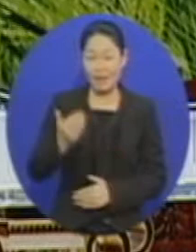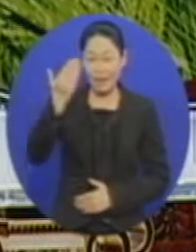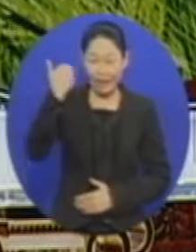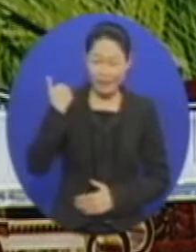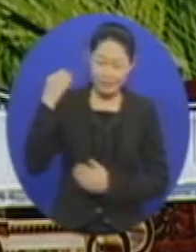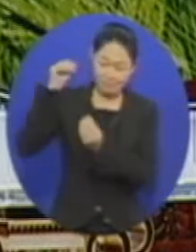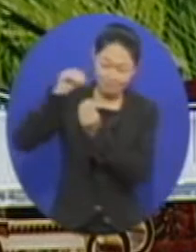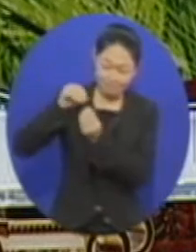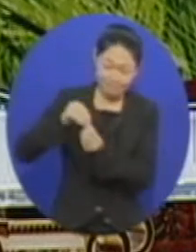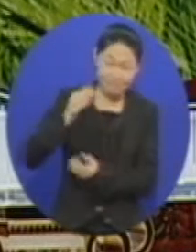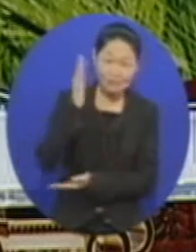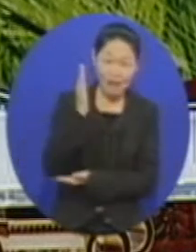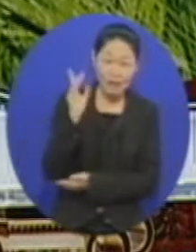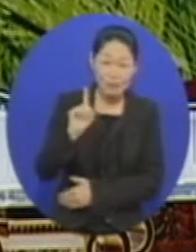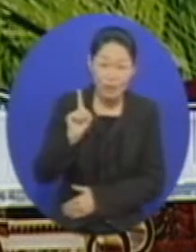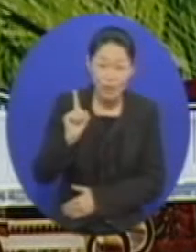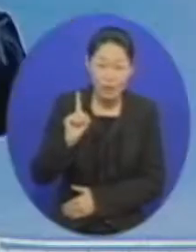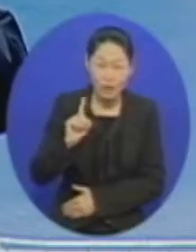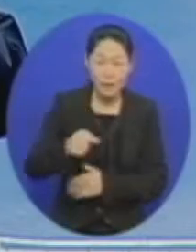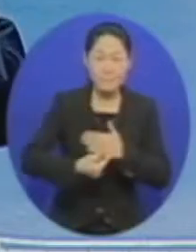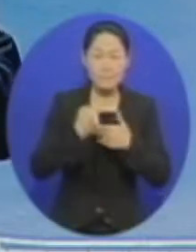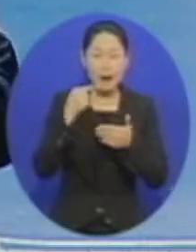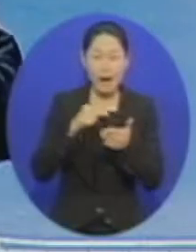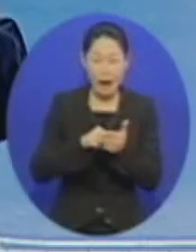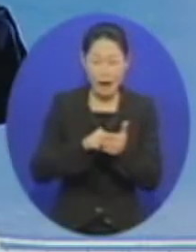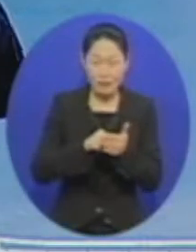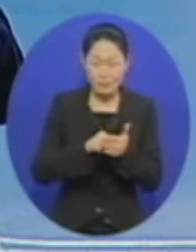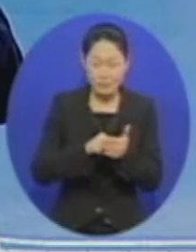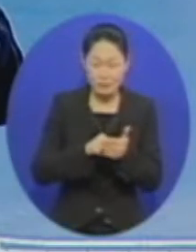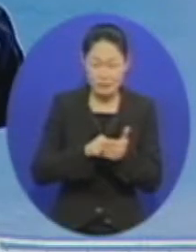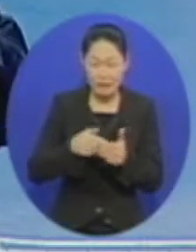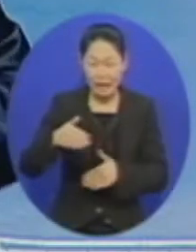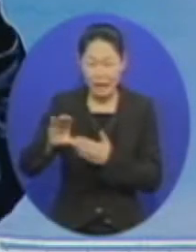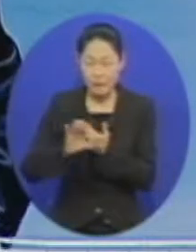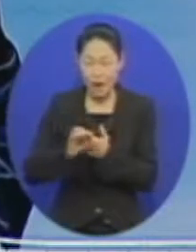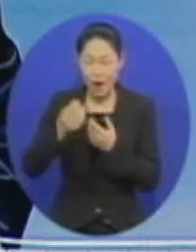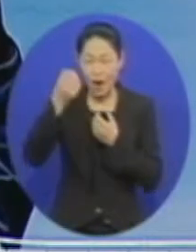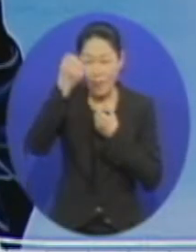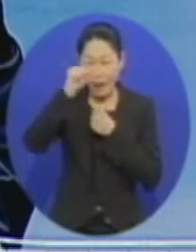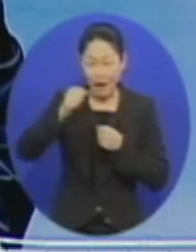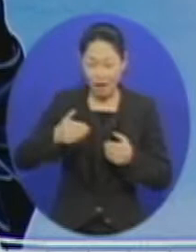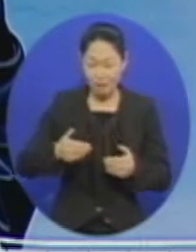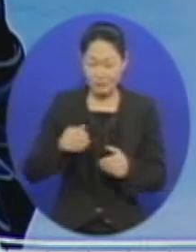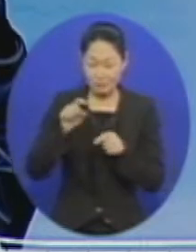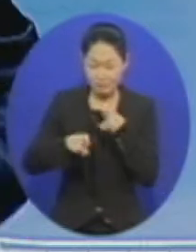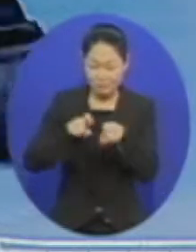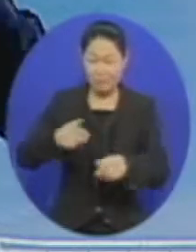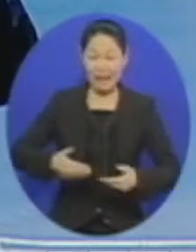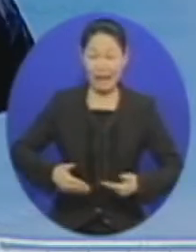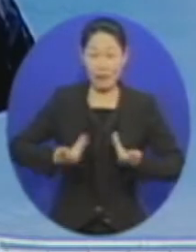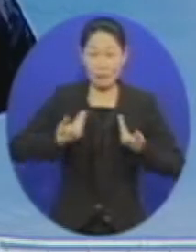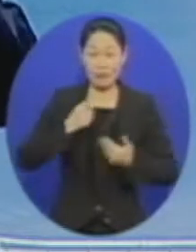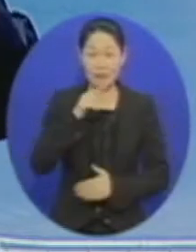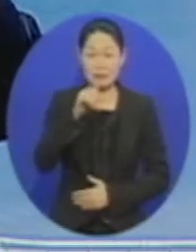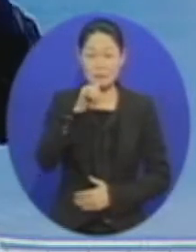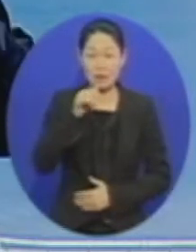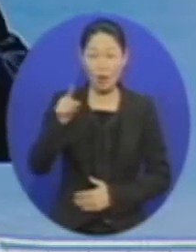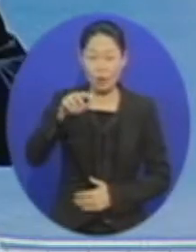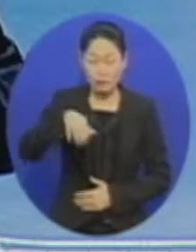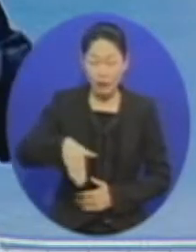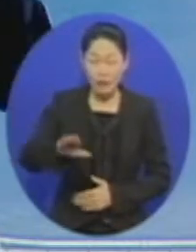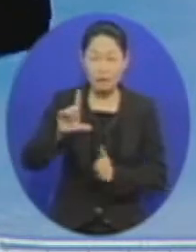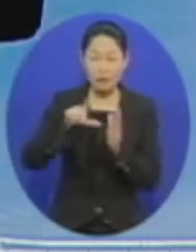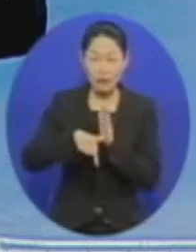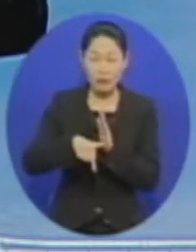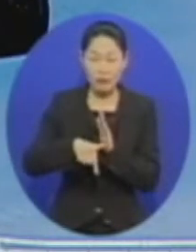속담에도 마음이 먼저 가면 발걸음도 가볍다 그런말이 있죠 어디를 가는데 내